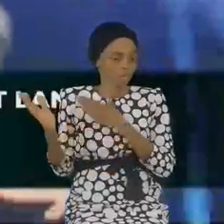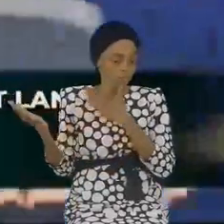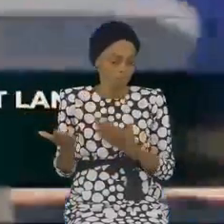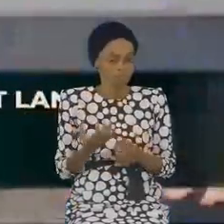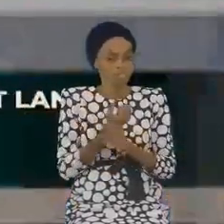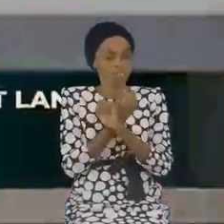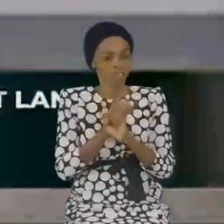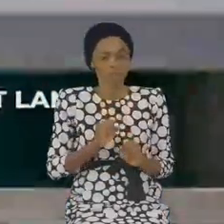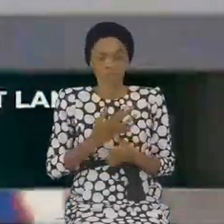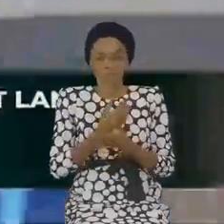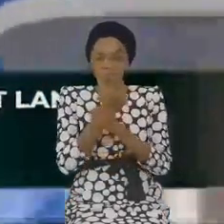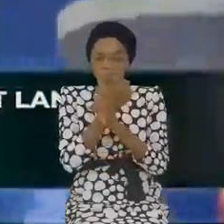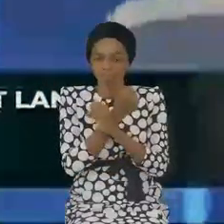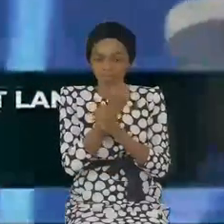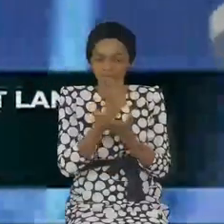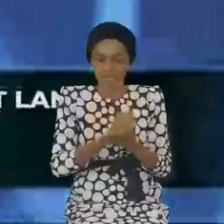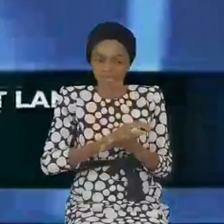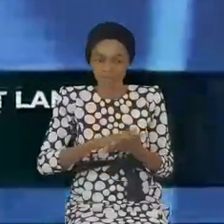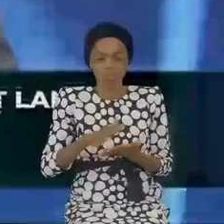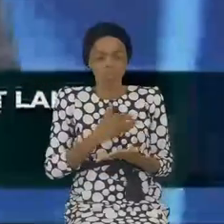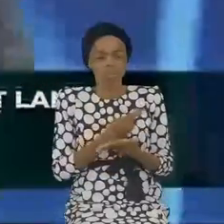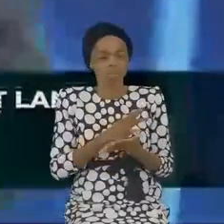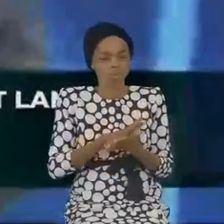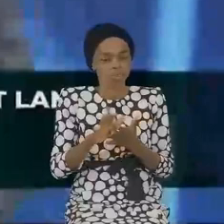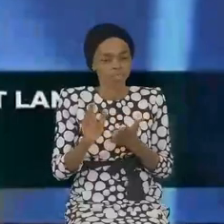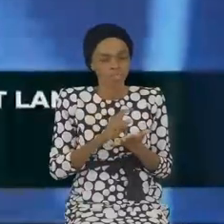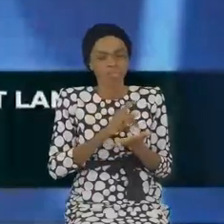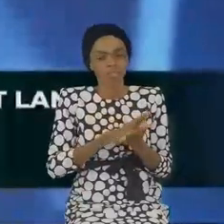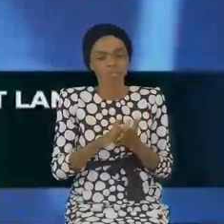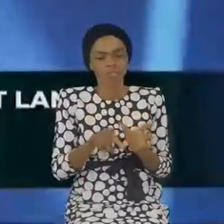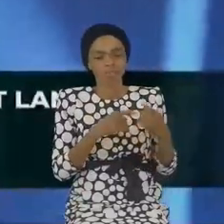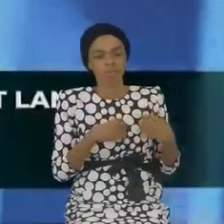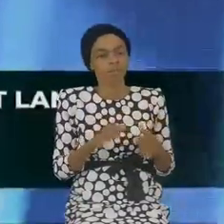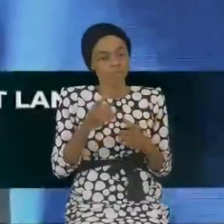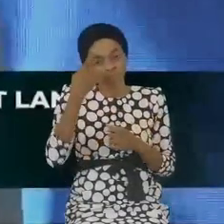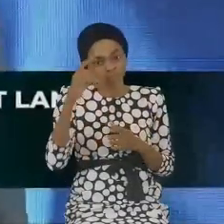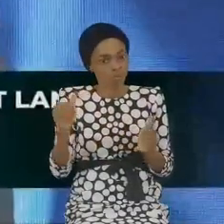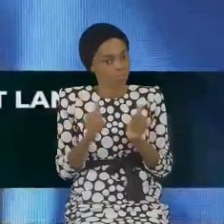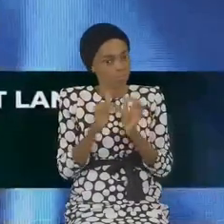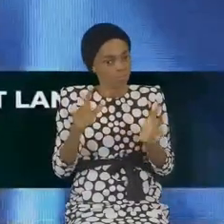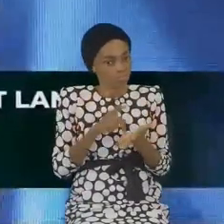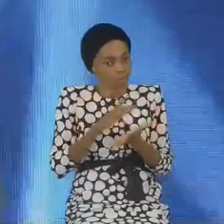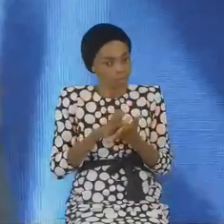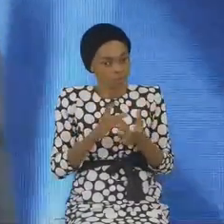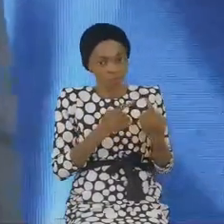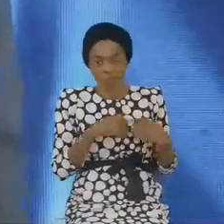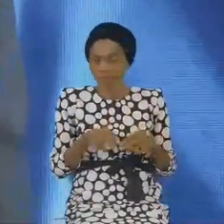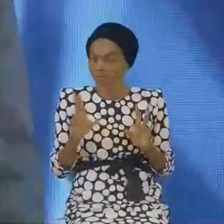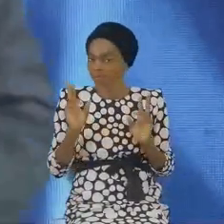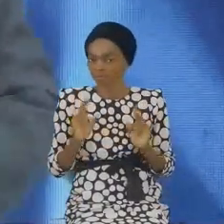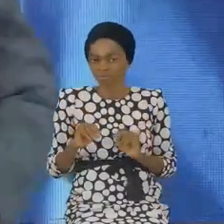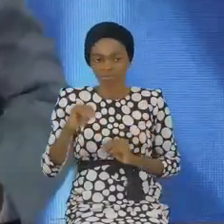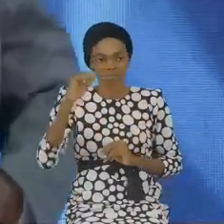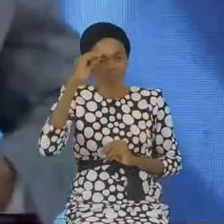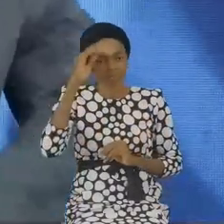et à la sanctification et la sainteté, la pureté de cœur. Parce que sans cette pureté de cœur, personne ne verra